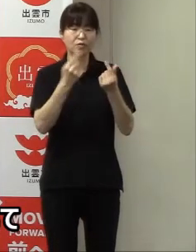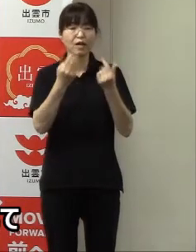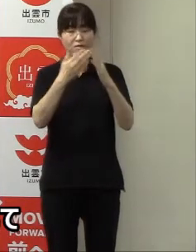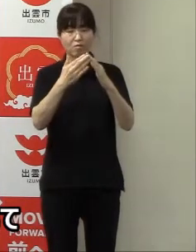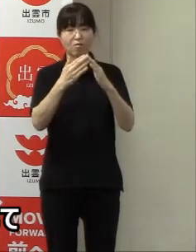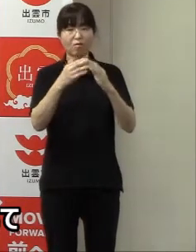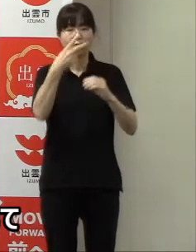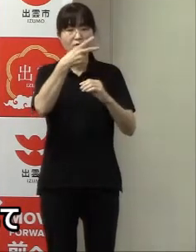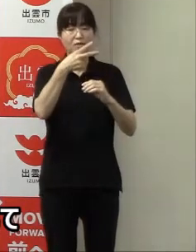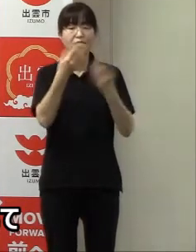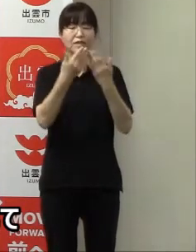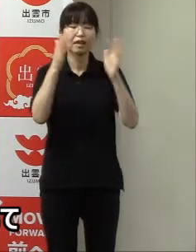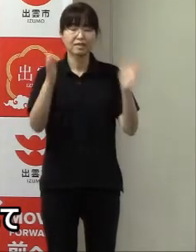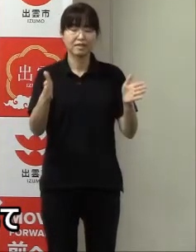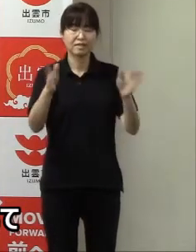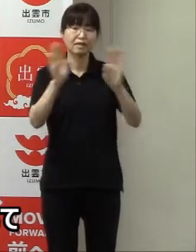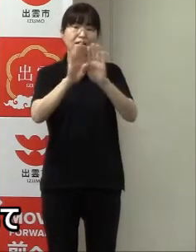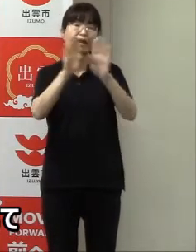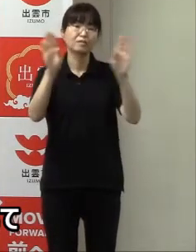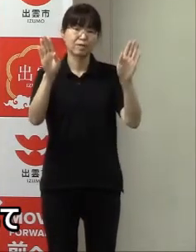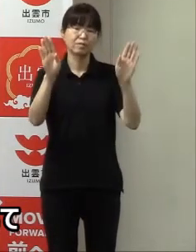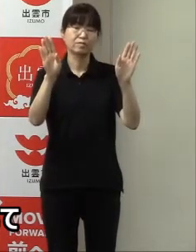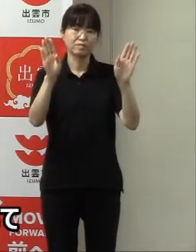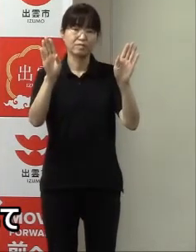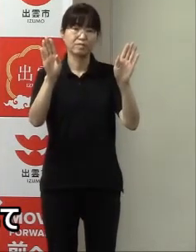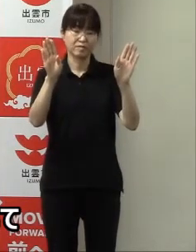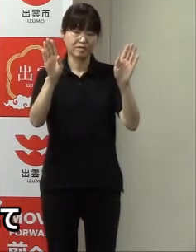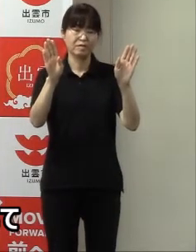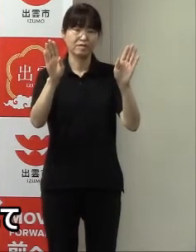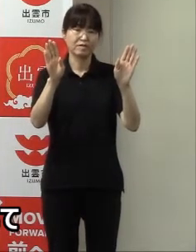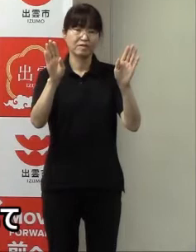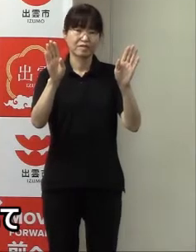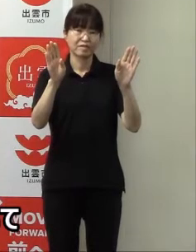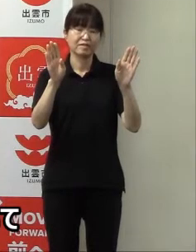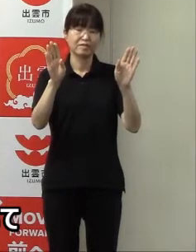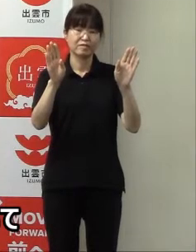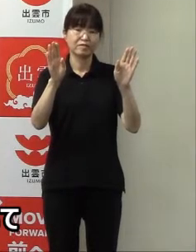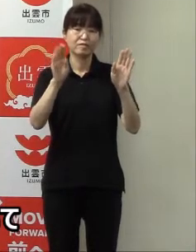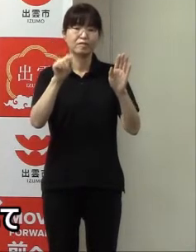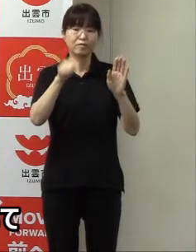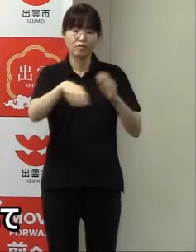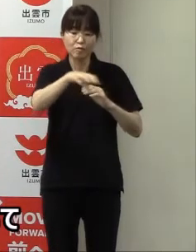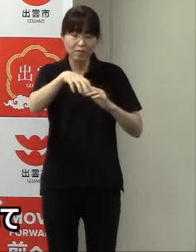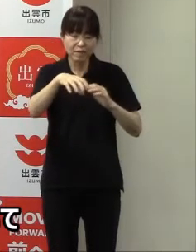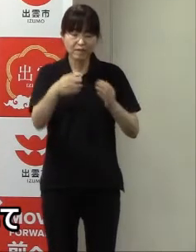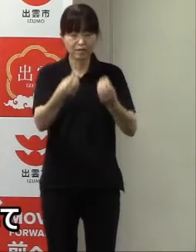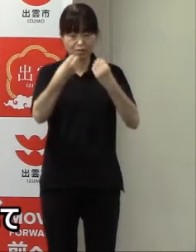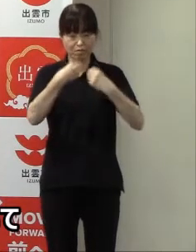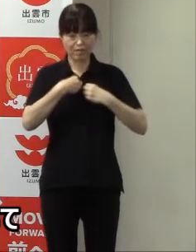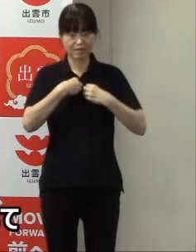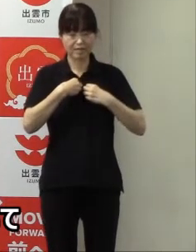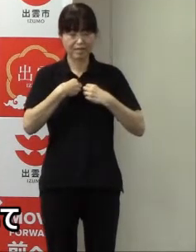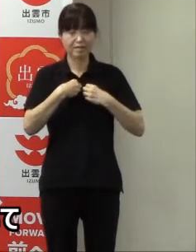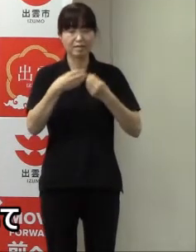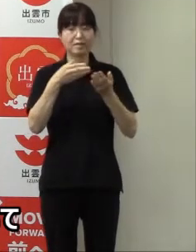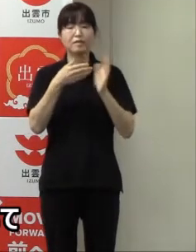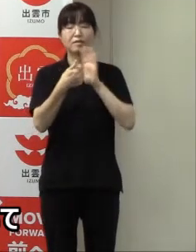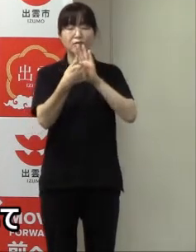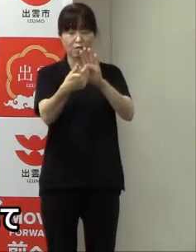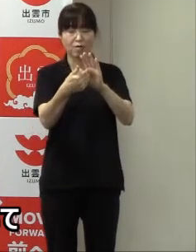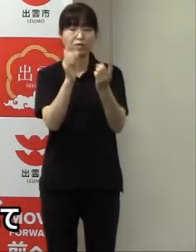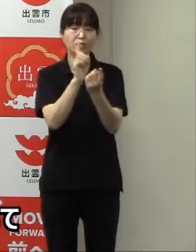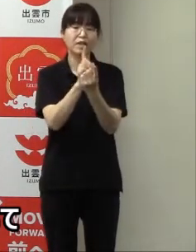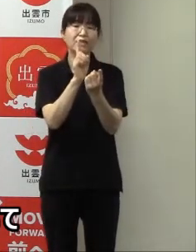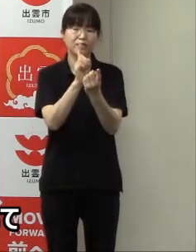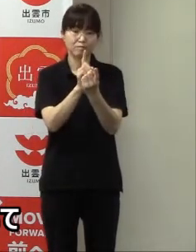される、2学期が始まるということで、そこの感染症対策というものについて学校現場を通じ